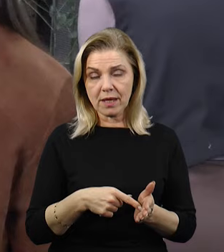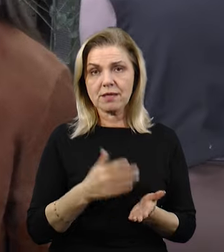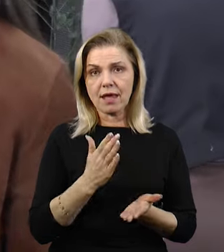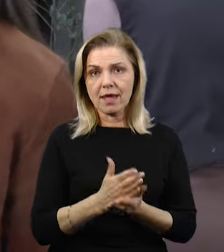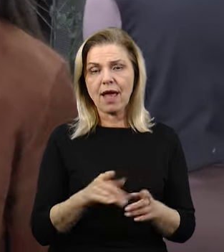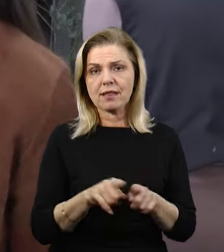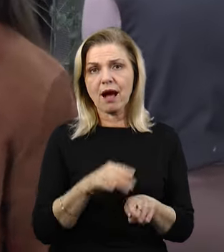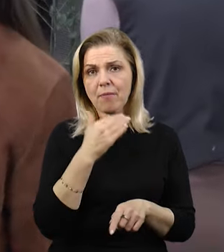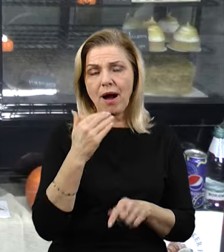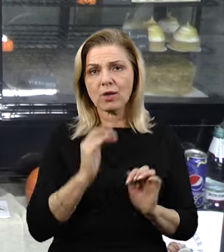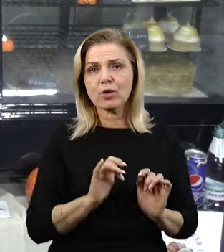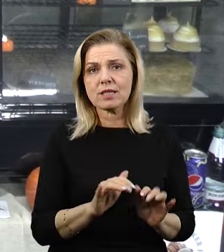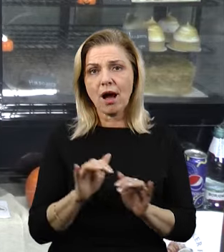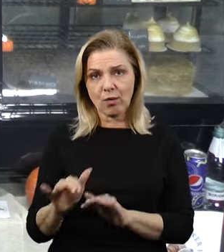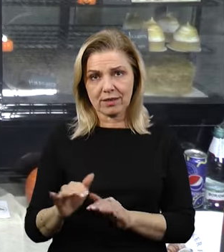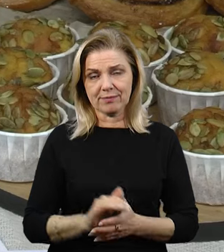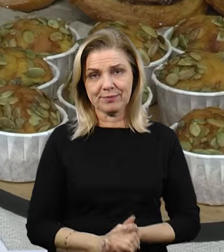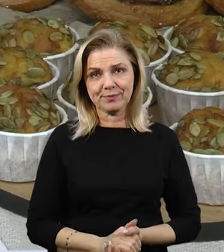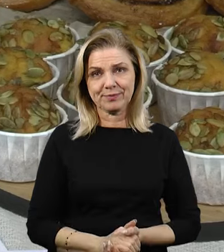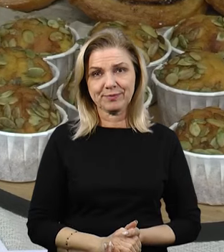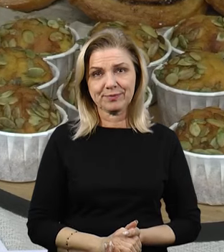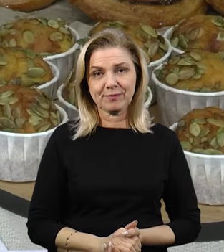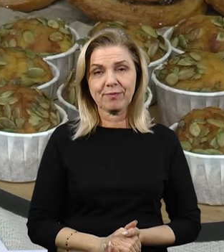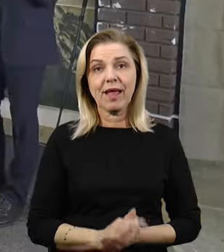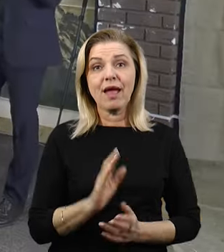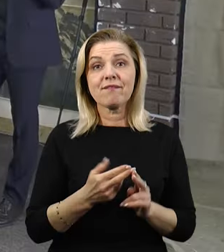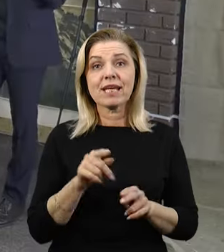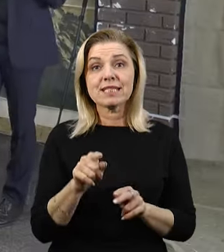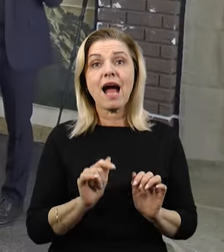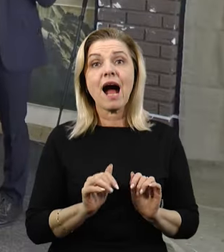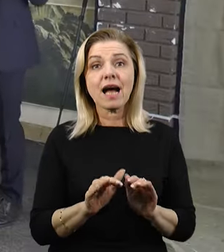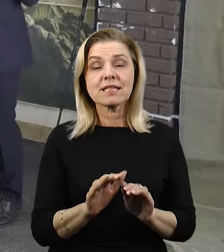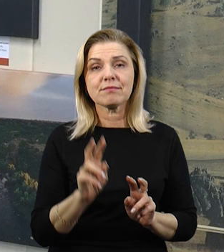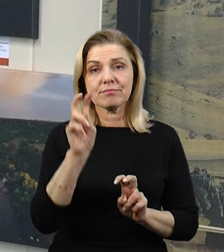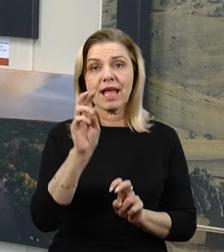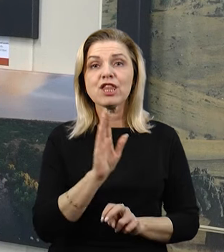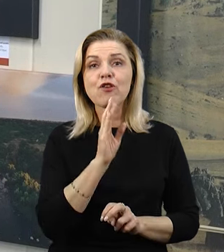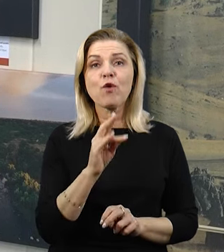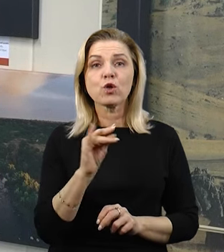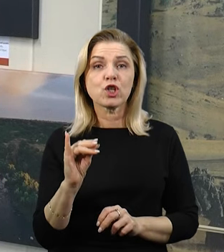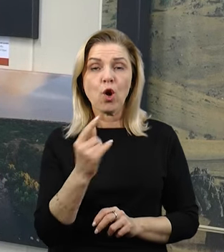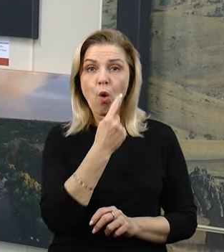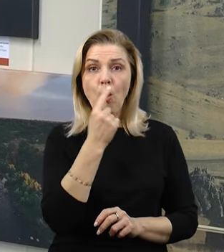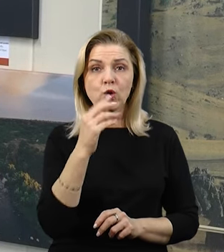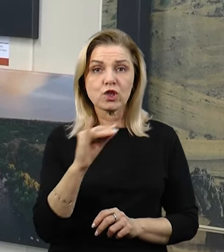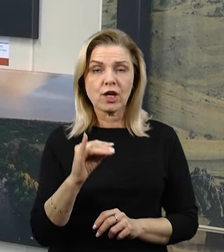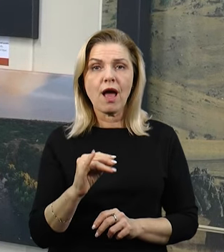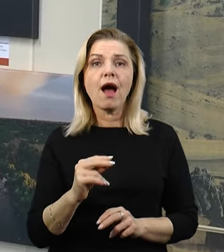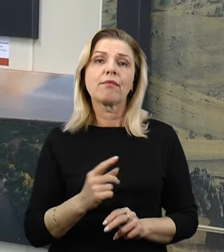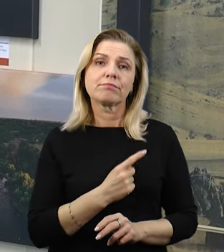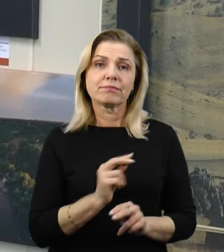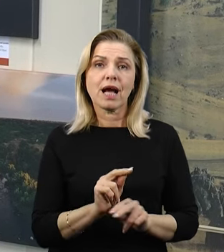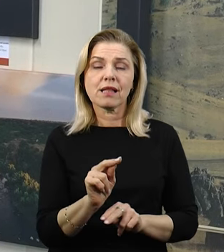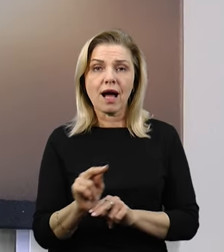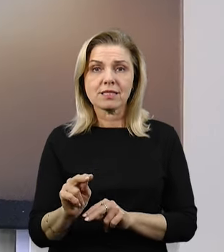зібратися, разом задонатити. В рамках акції «Дівочі очі» також відбулися майстер-класи, аукціон, на якому,